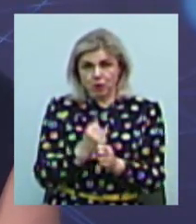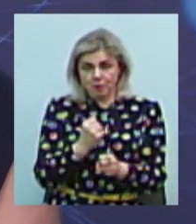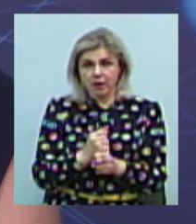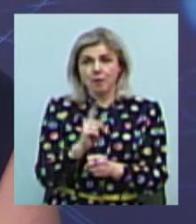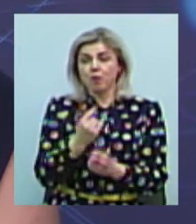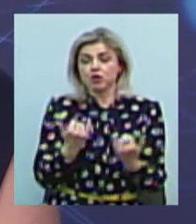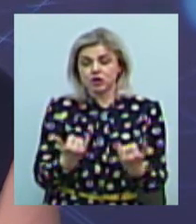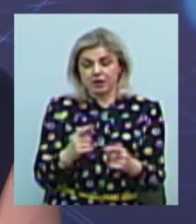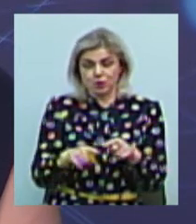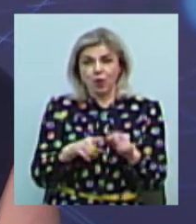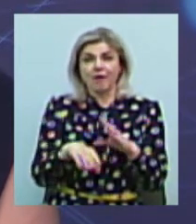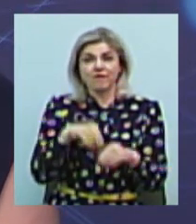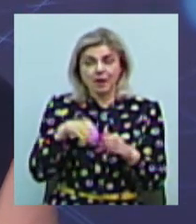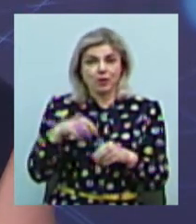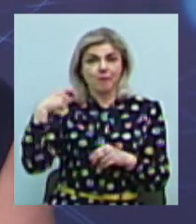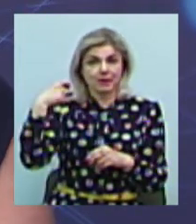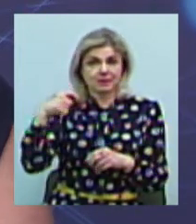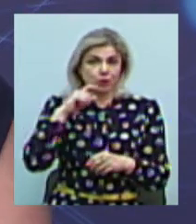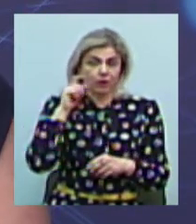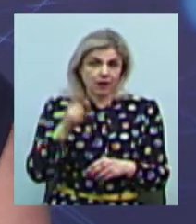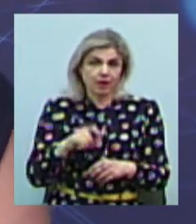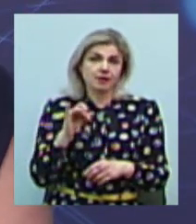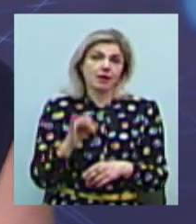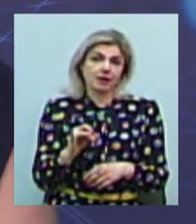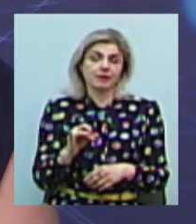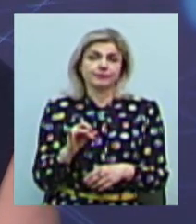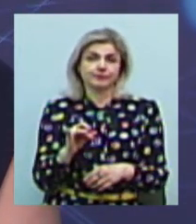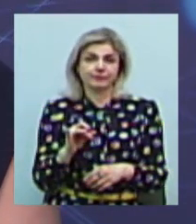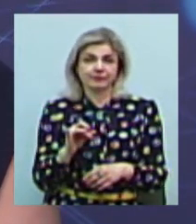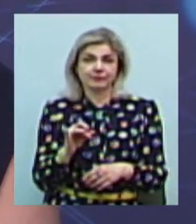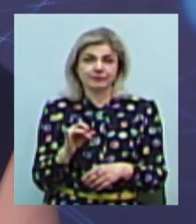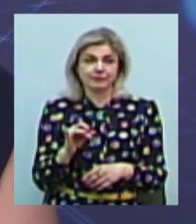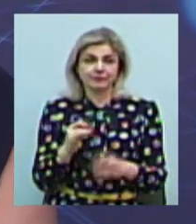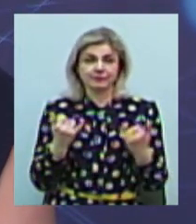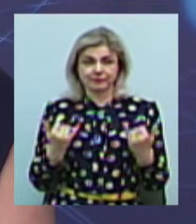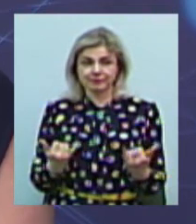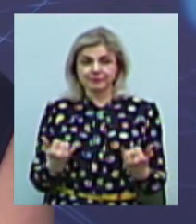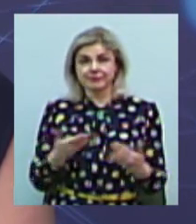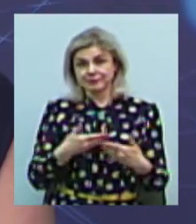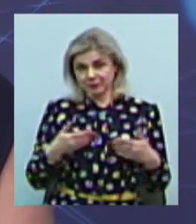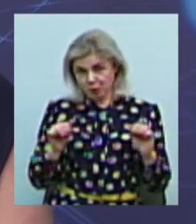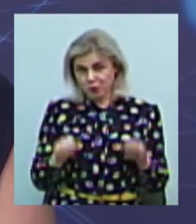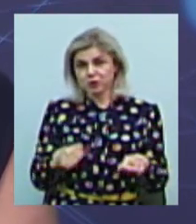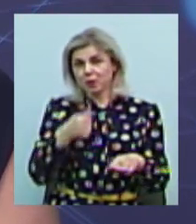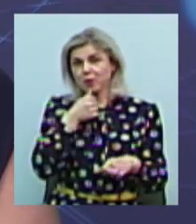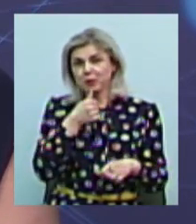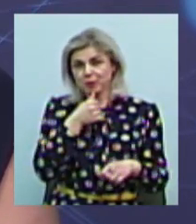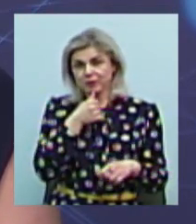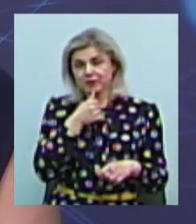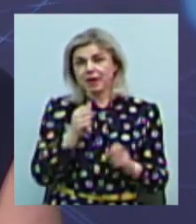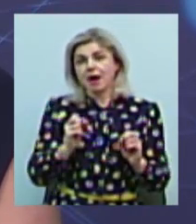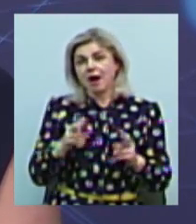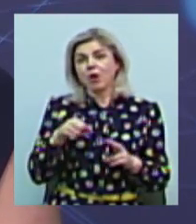вибори президента України, і ну, зараз можна попробувати